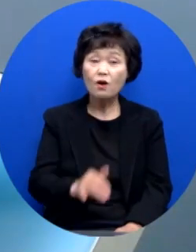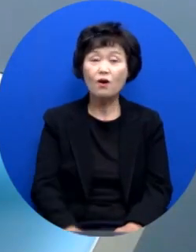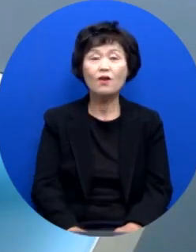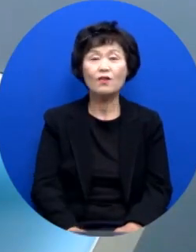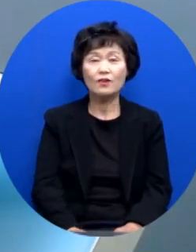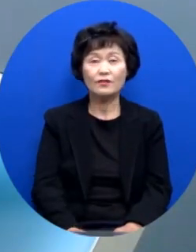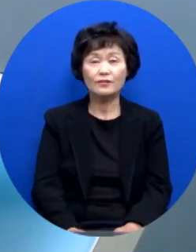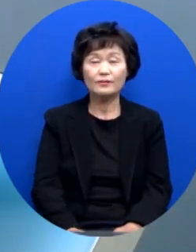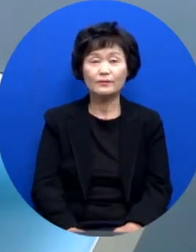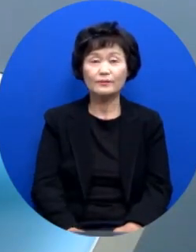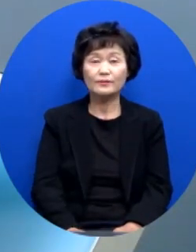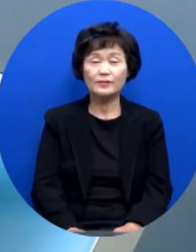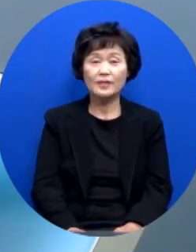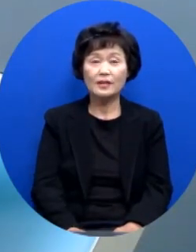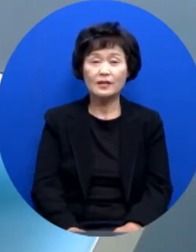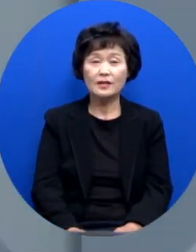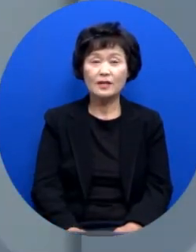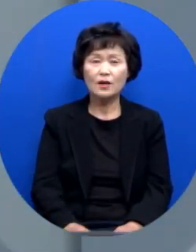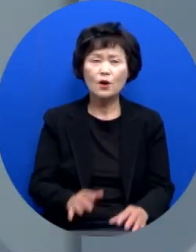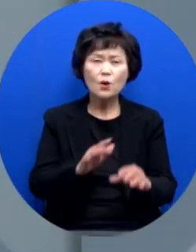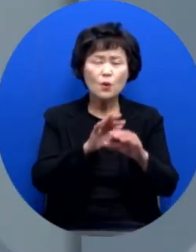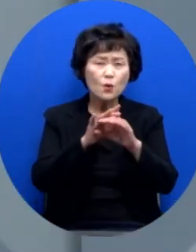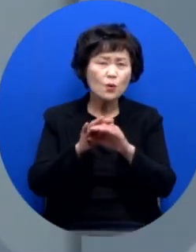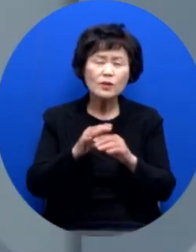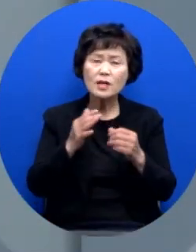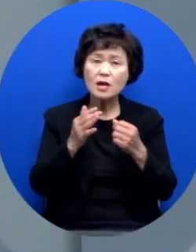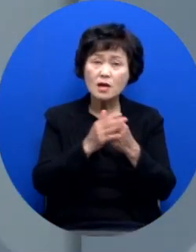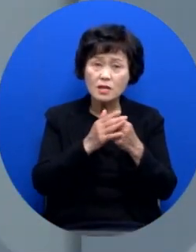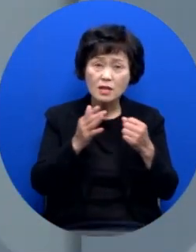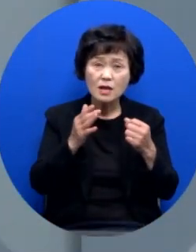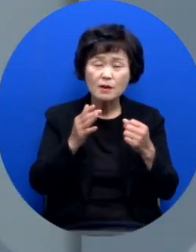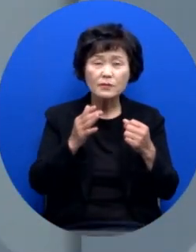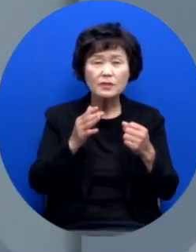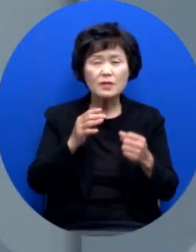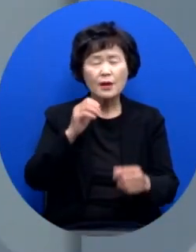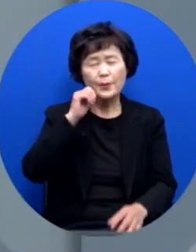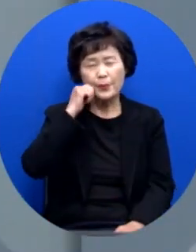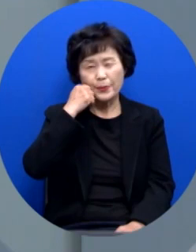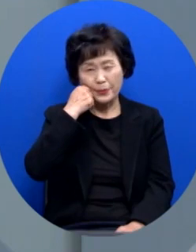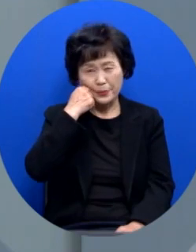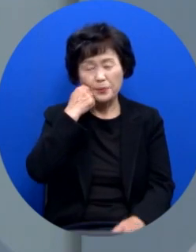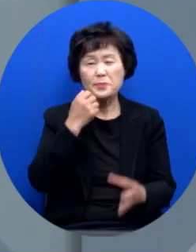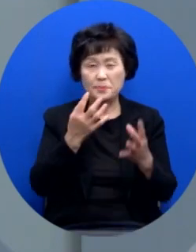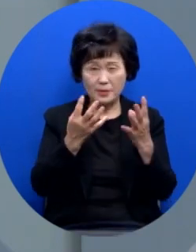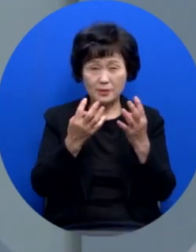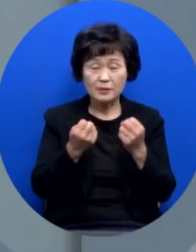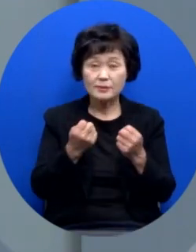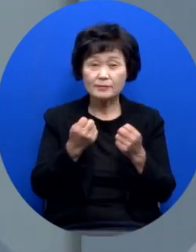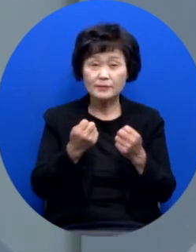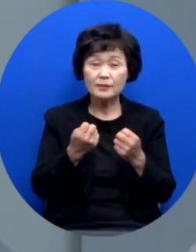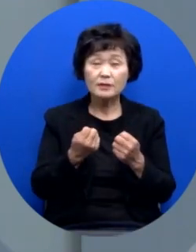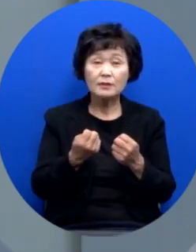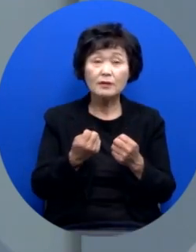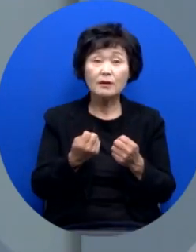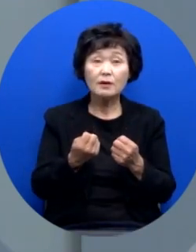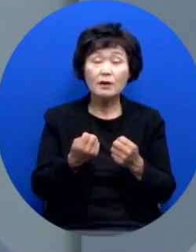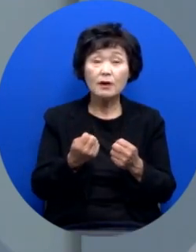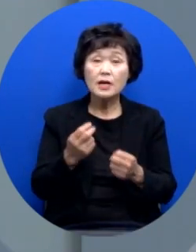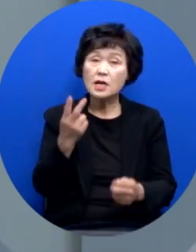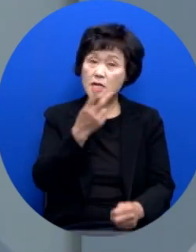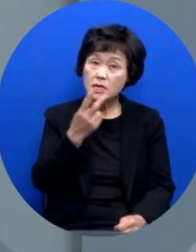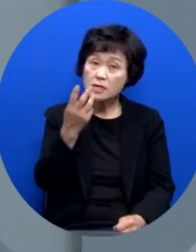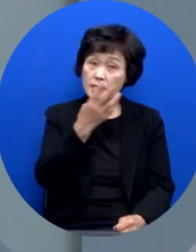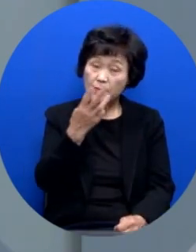예. 우리도 코로나 때문에 사역이 어려운 점 있지요. 그래서 2-3천